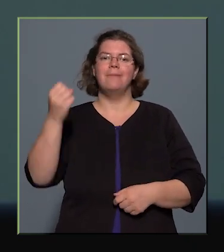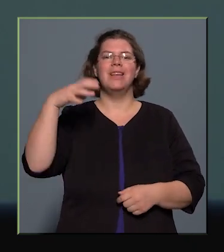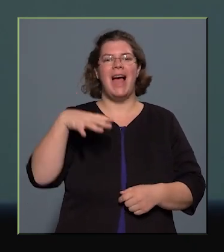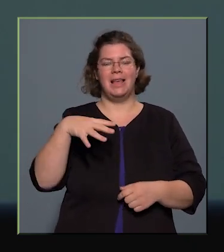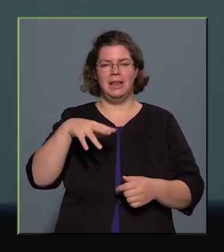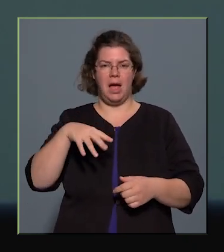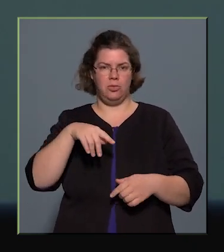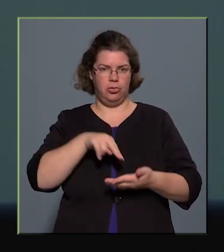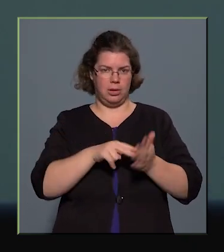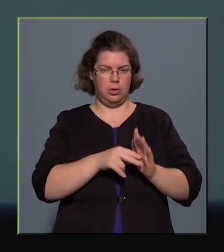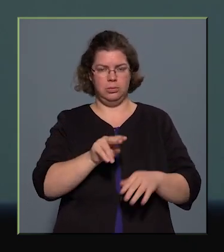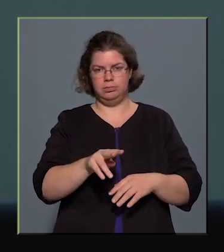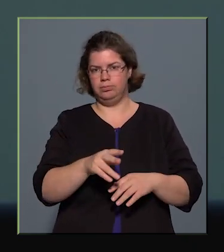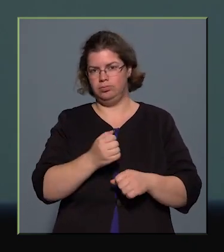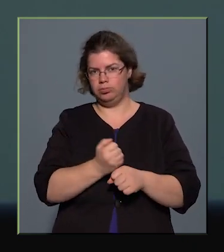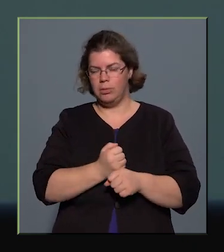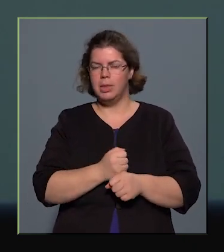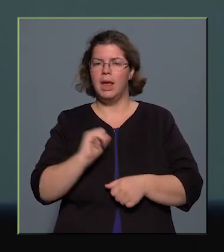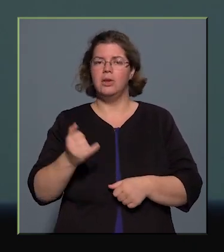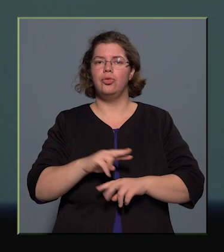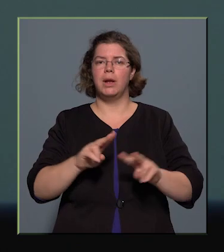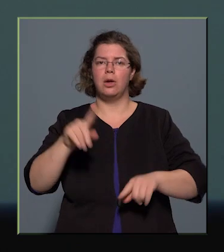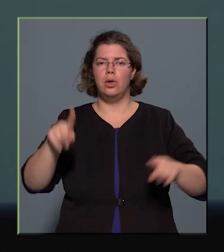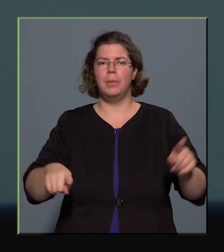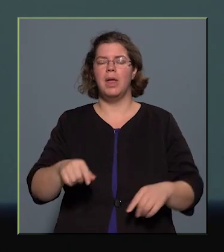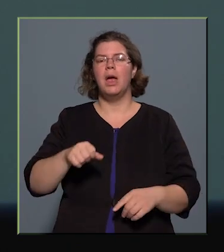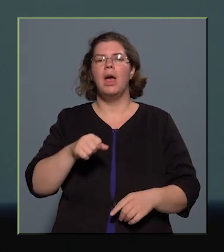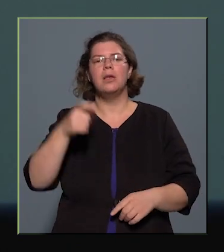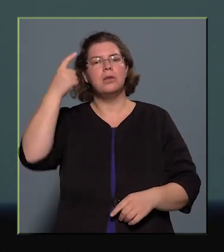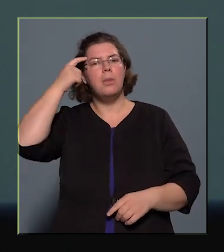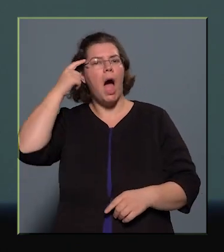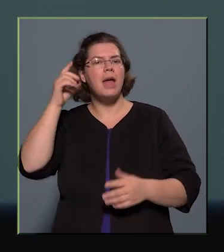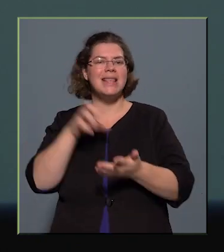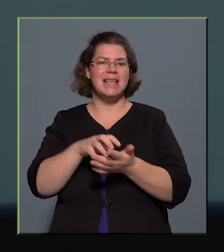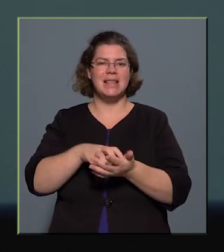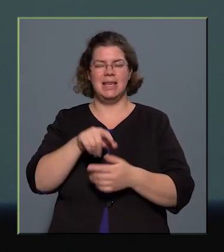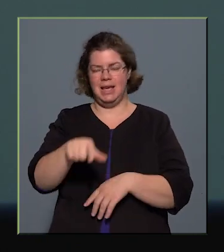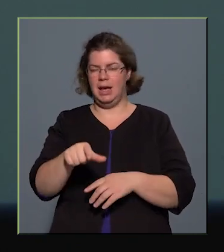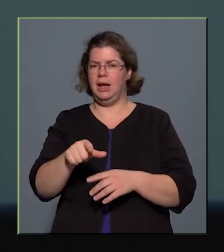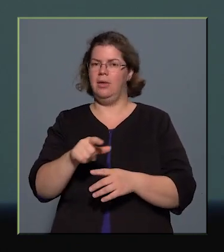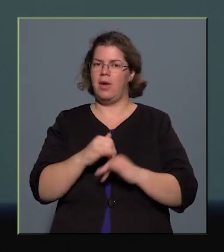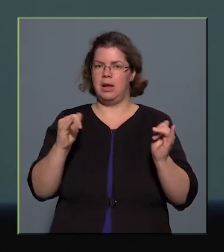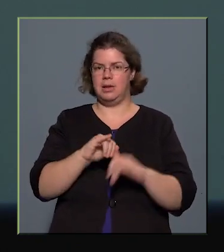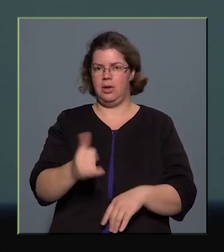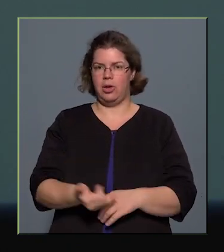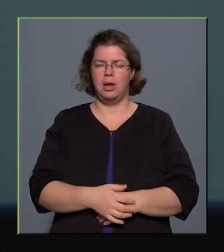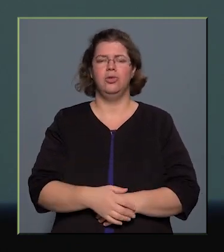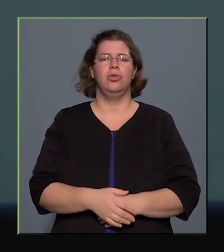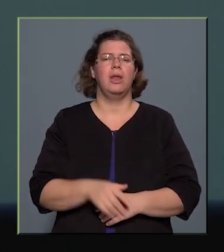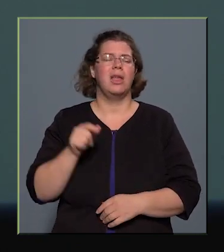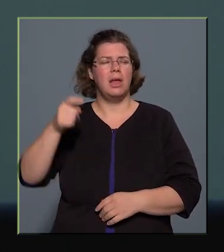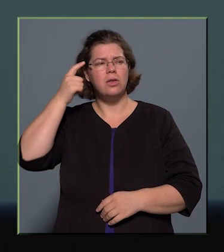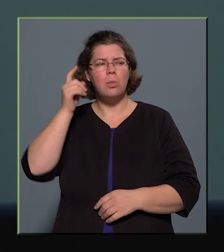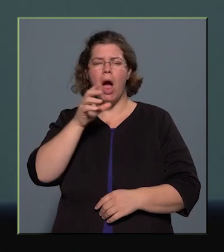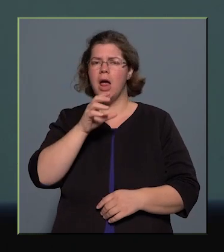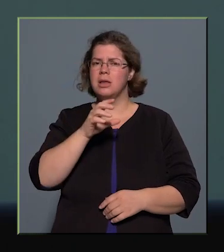belül vannak különböző Smart City fejlesztéseink, bár én ezt a Smart City szót már annyira